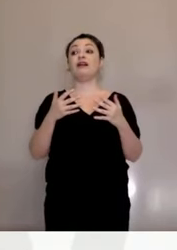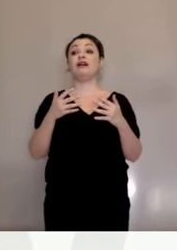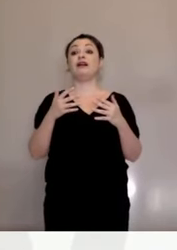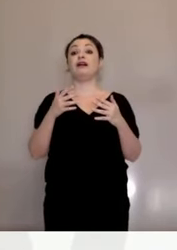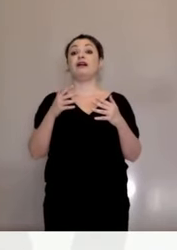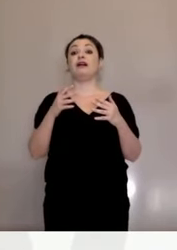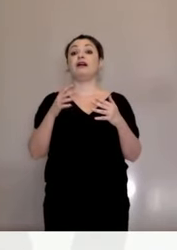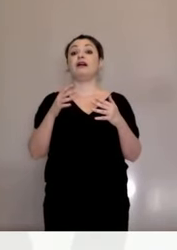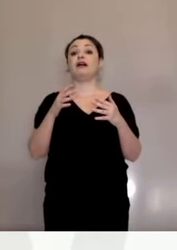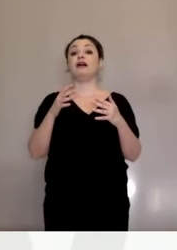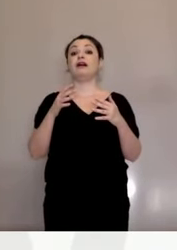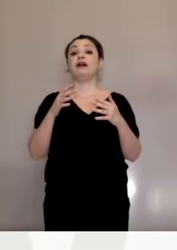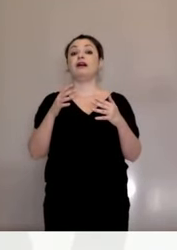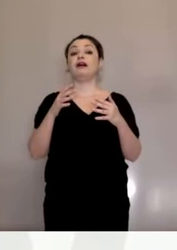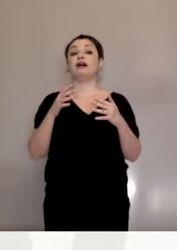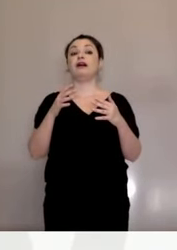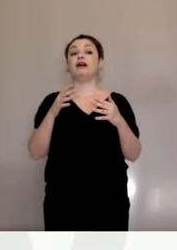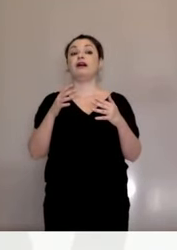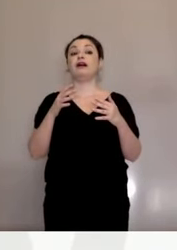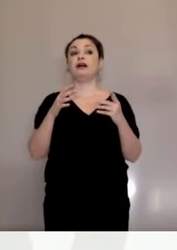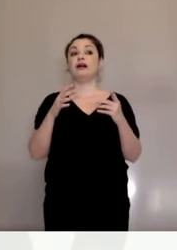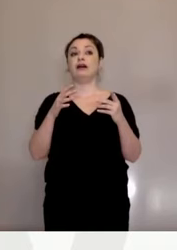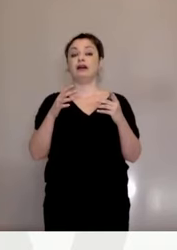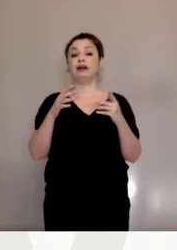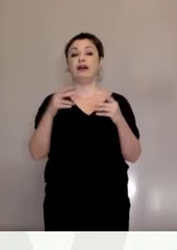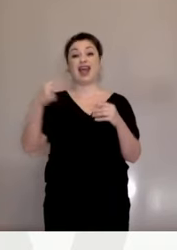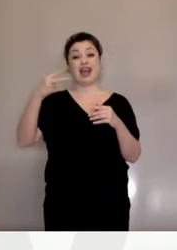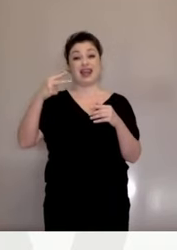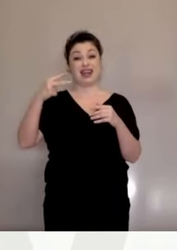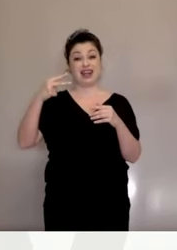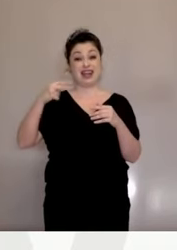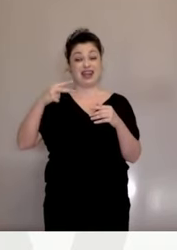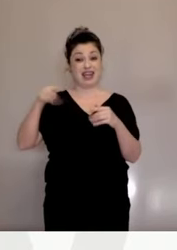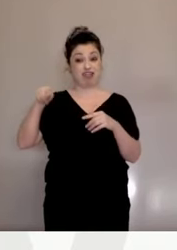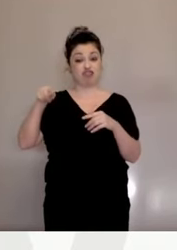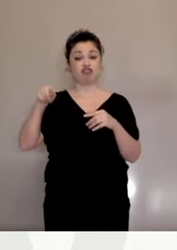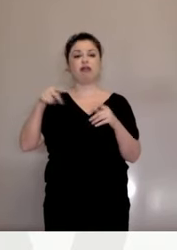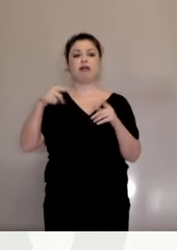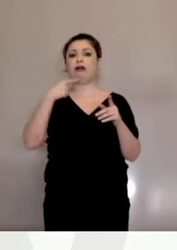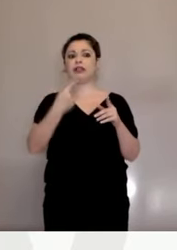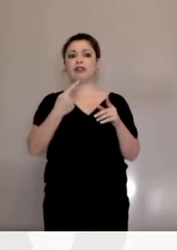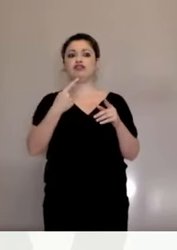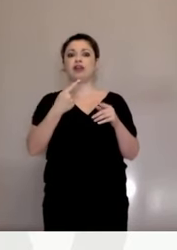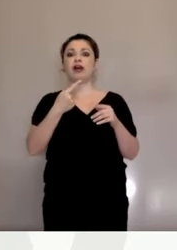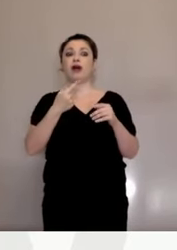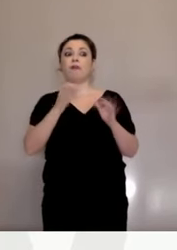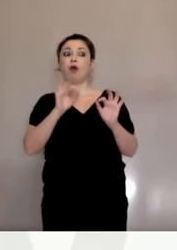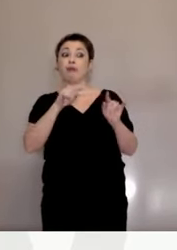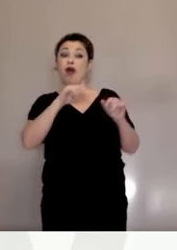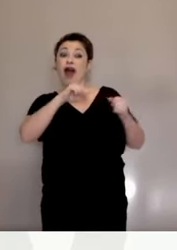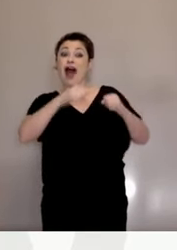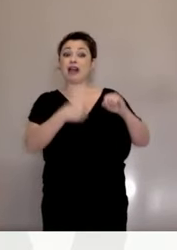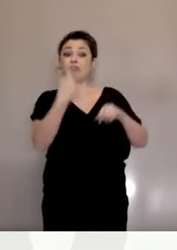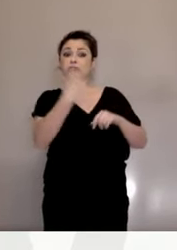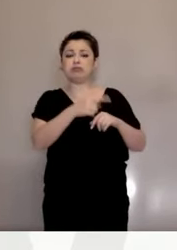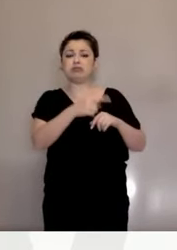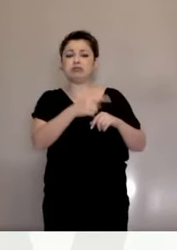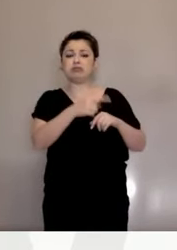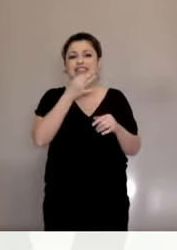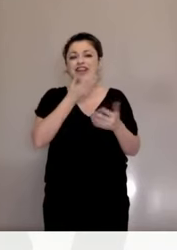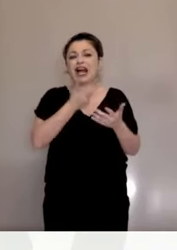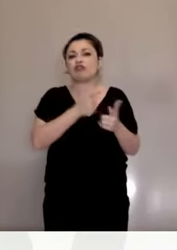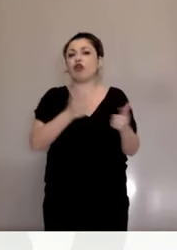A condizione di Nietzsche, di pensare che questo atto non ha significato. Introdurre un